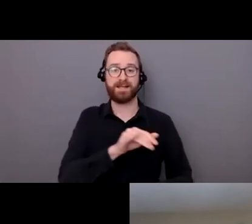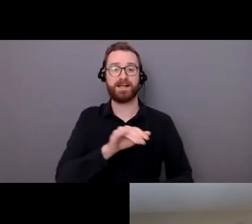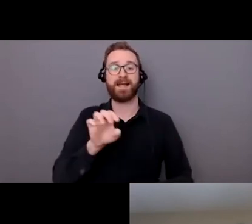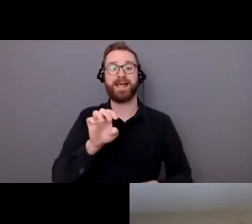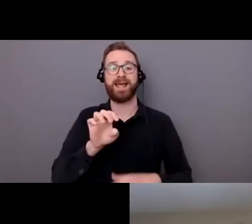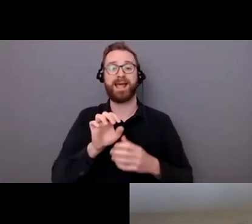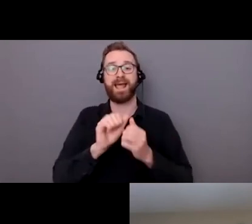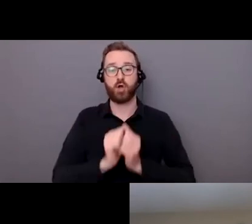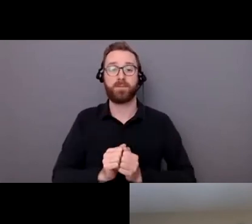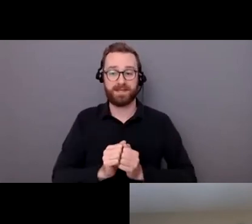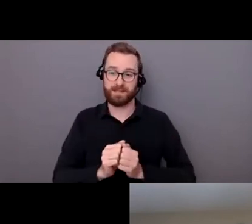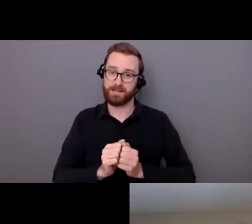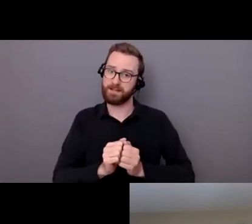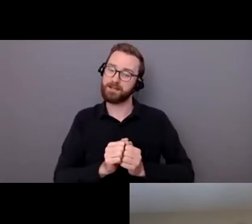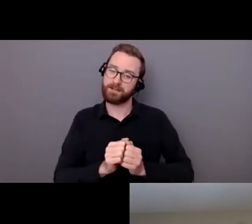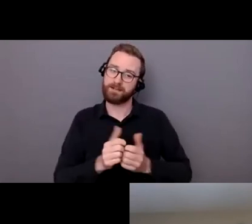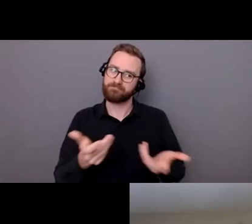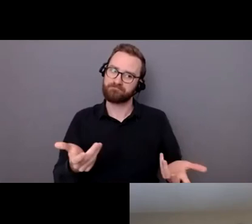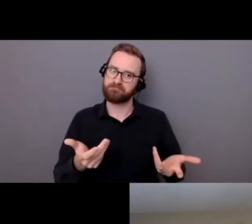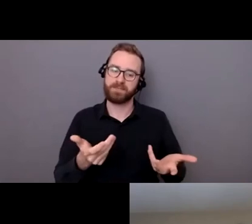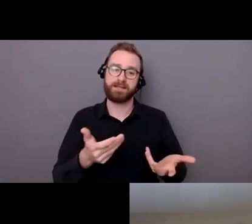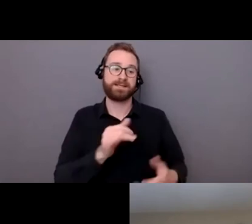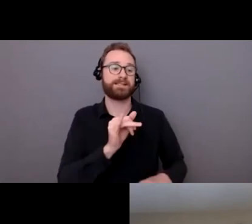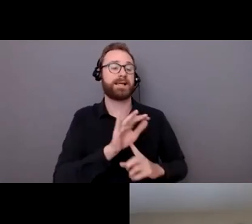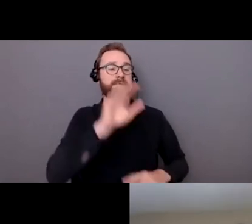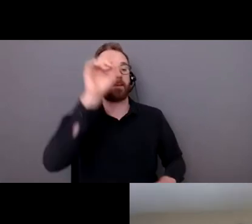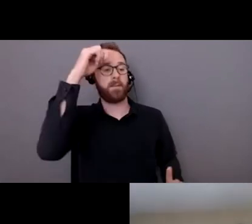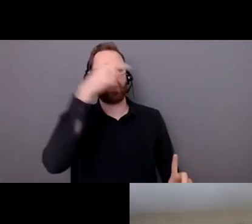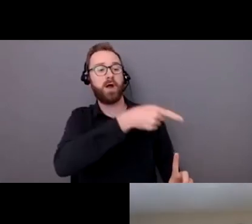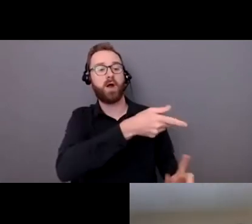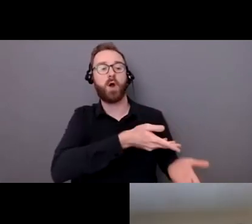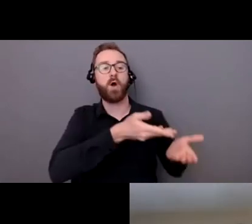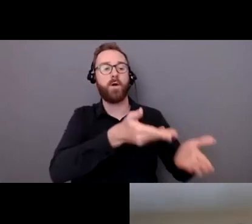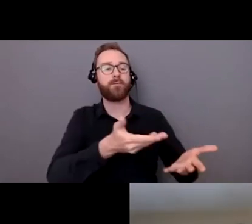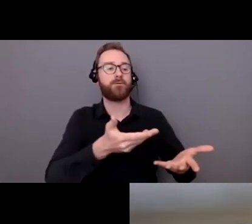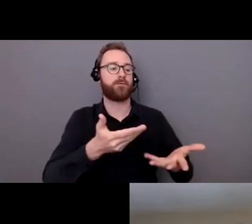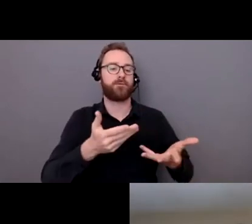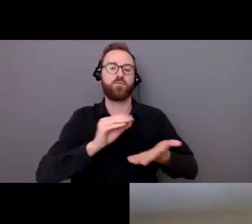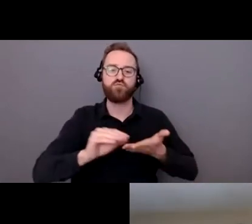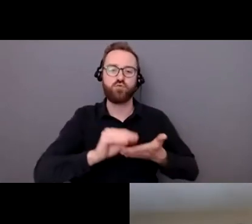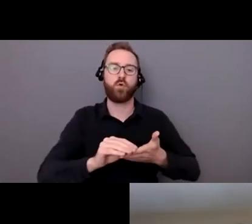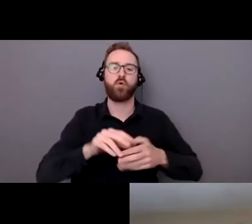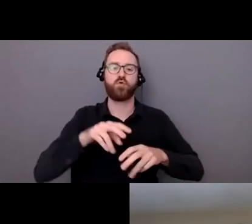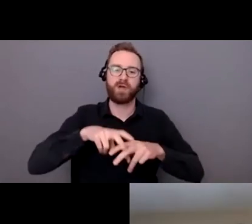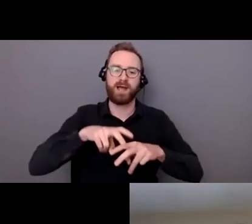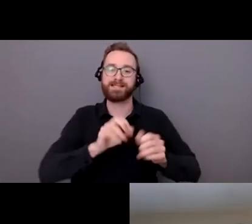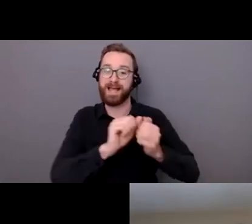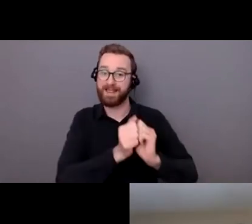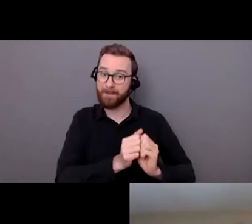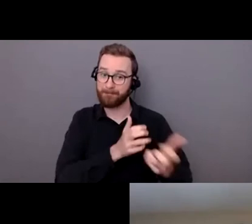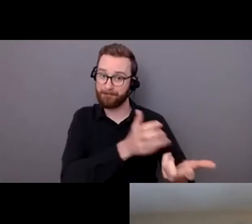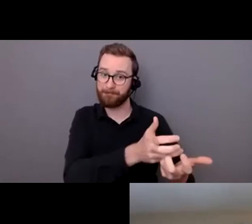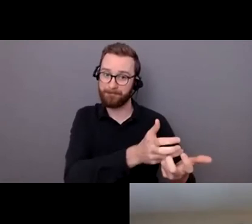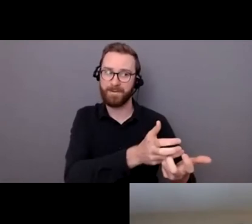plus faible de ça. C'est-à-dire que l'employeur, s'il fournissait un mobilier accessible ou adapté, une chaise, ben peut-être qu'il devra faire